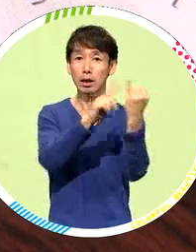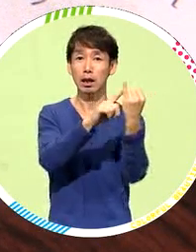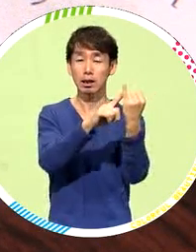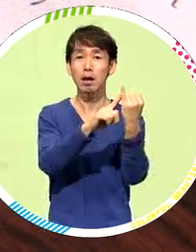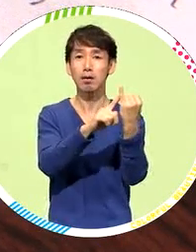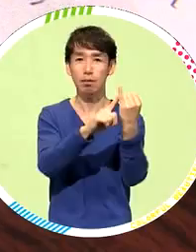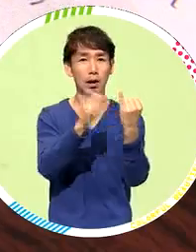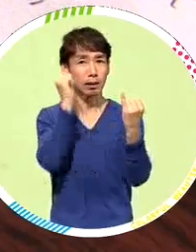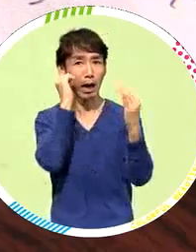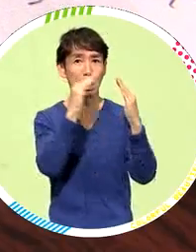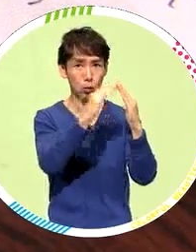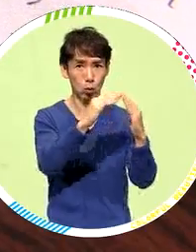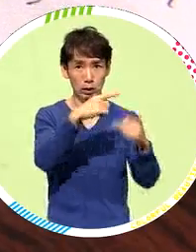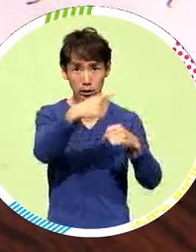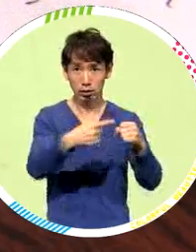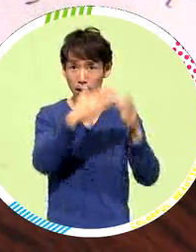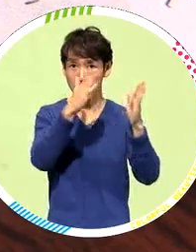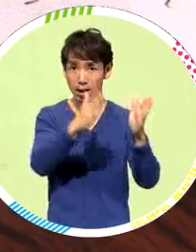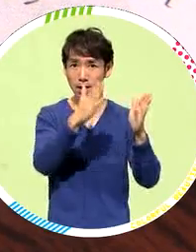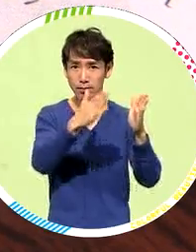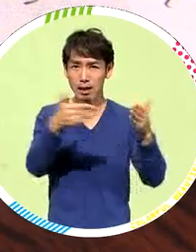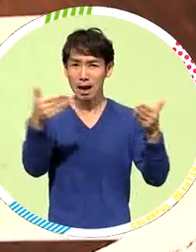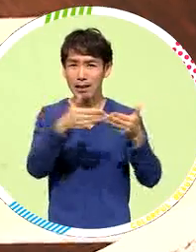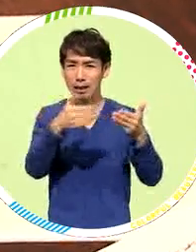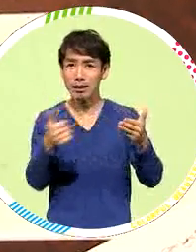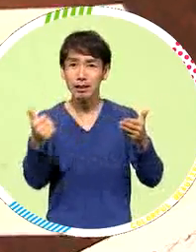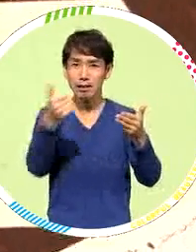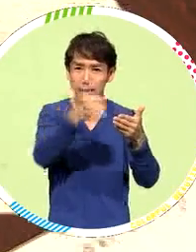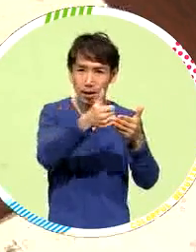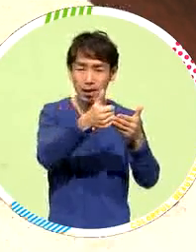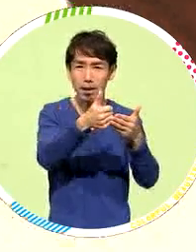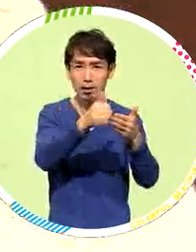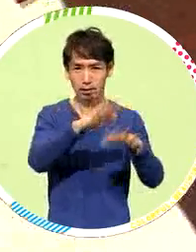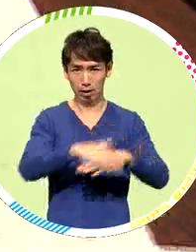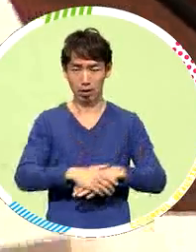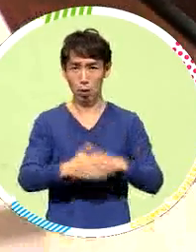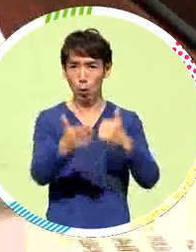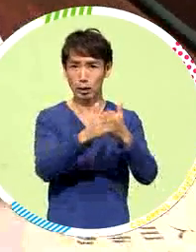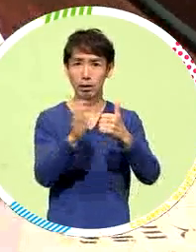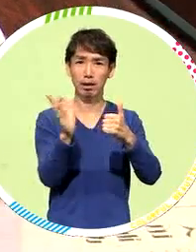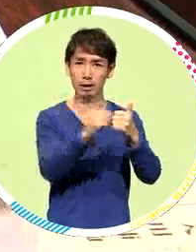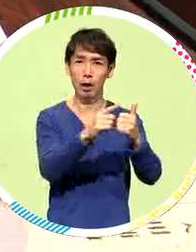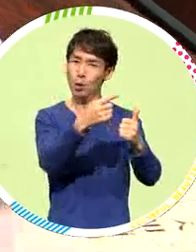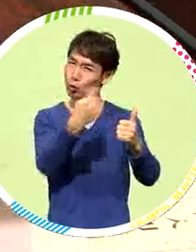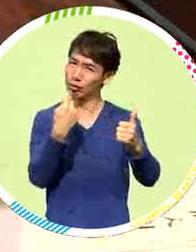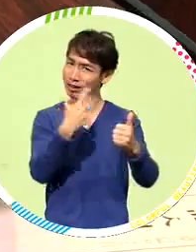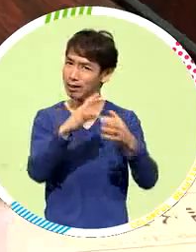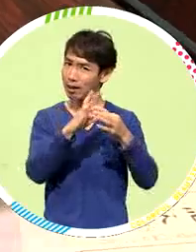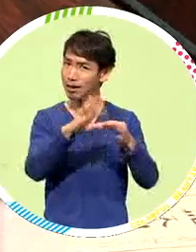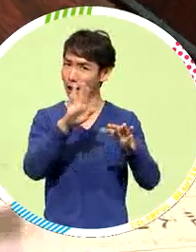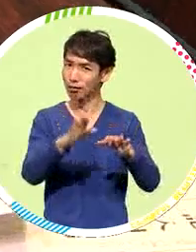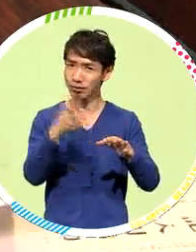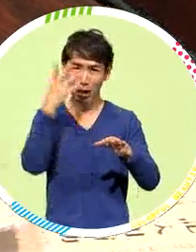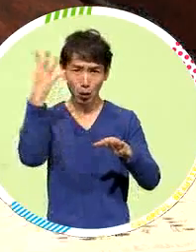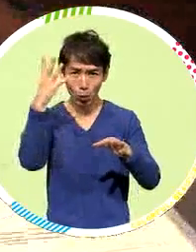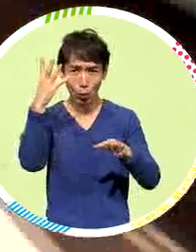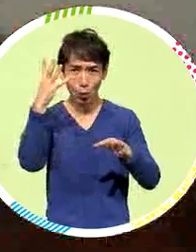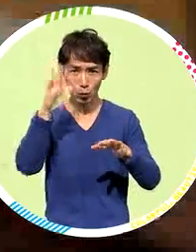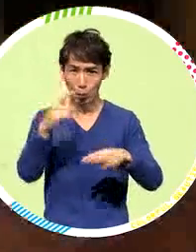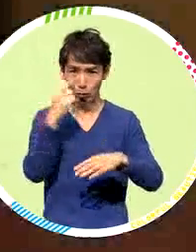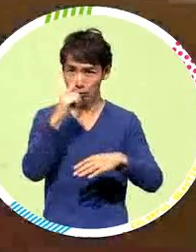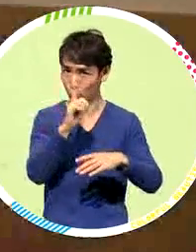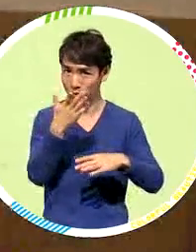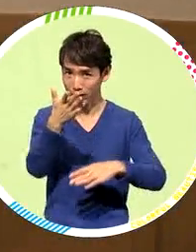年間方向に出てきた人でまぁこの人と何かあるんだろうなという予想を立ててますがいかがでしょう